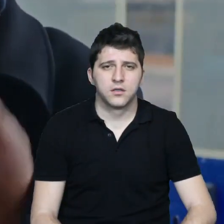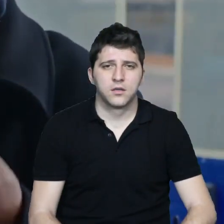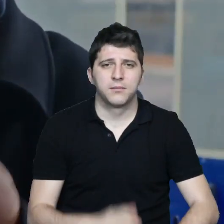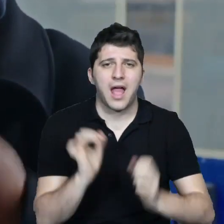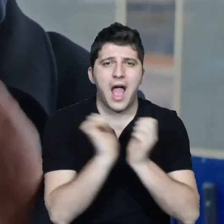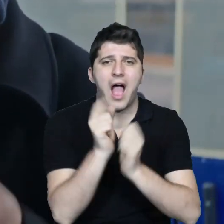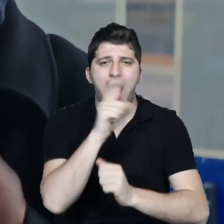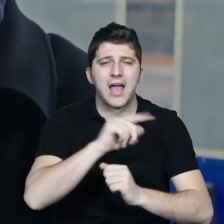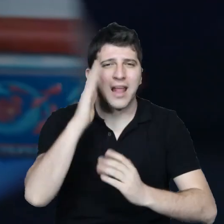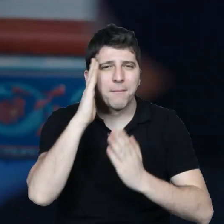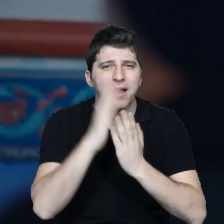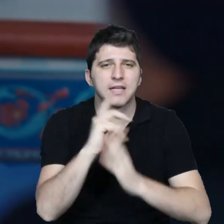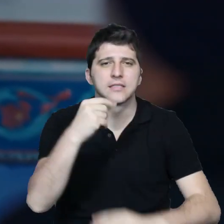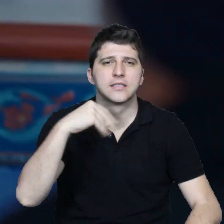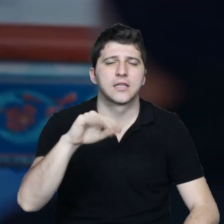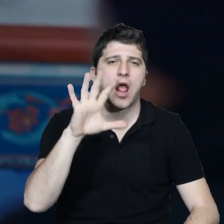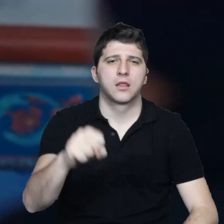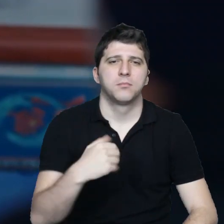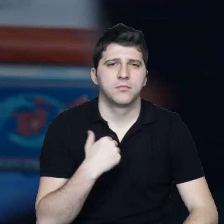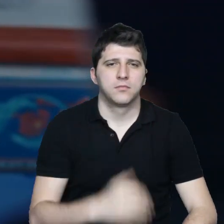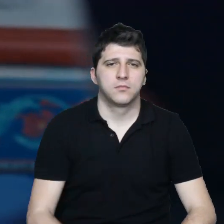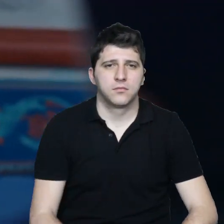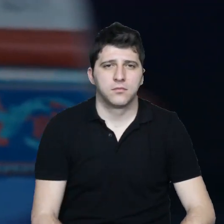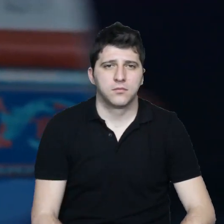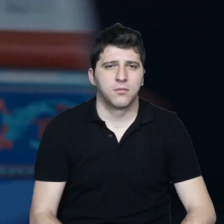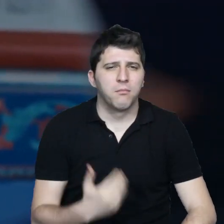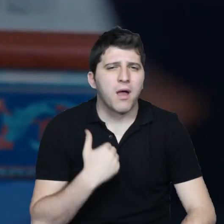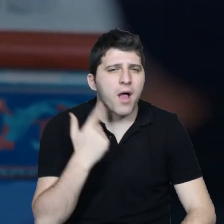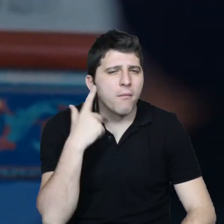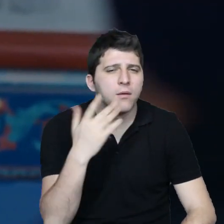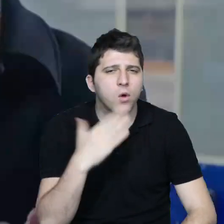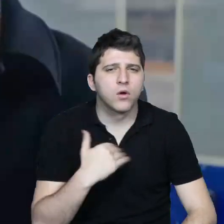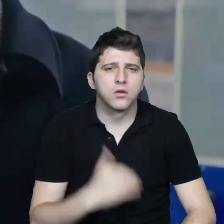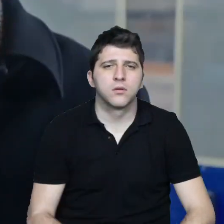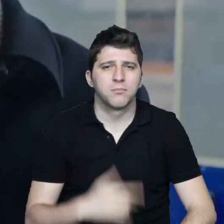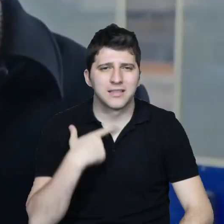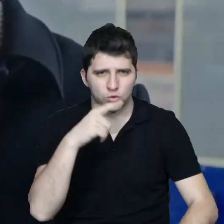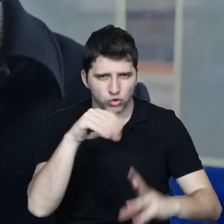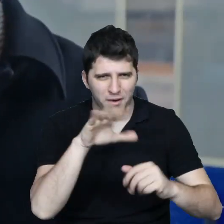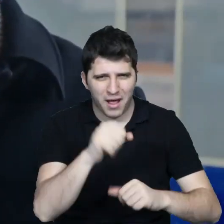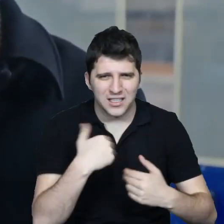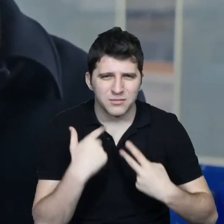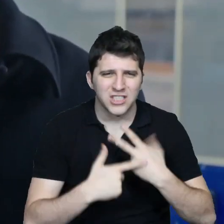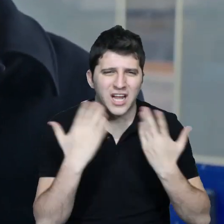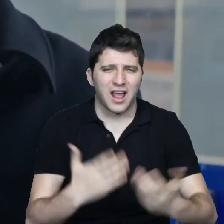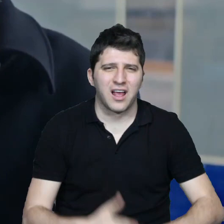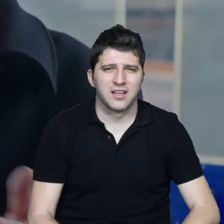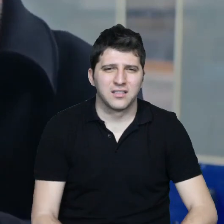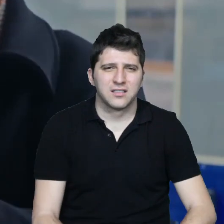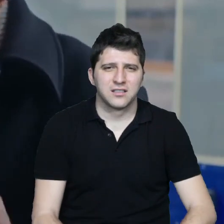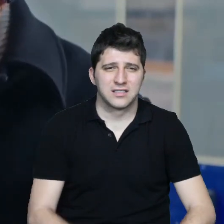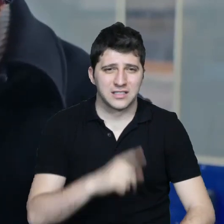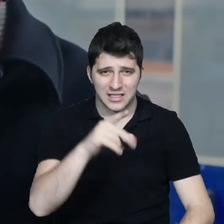aile mezarlığı satın aldım. Ben mi haberim yok bundan? Ben senden toprak mı alırım be Yaşar?